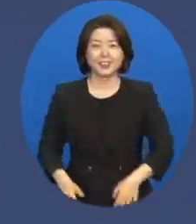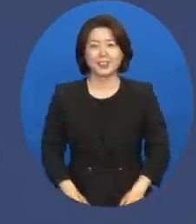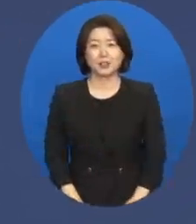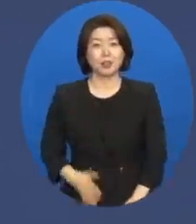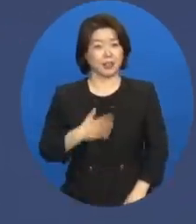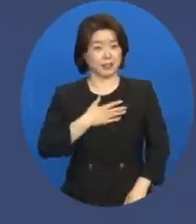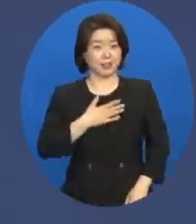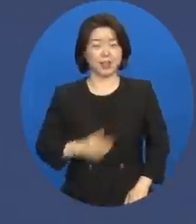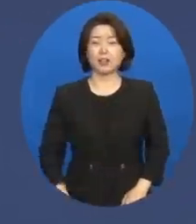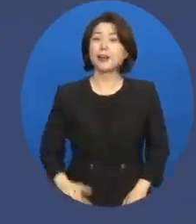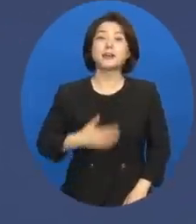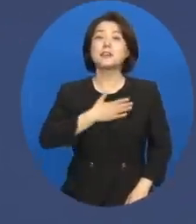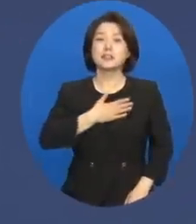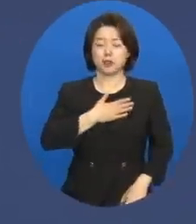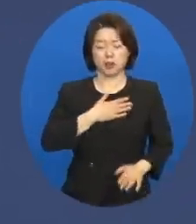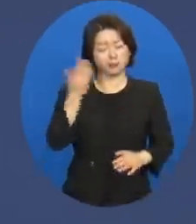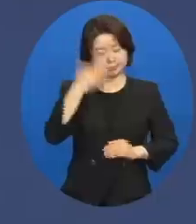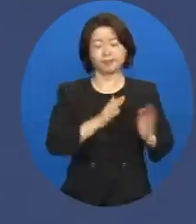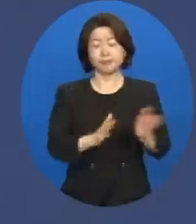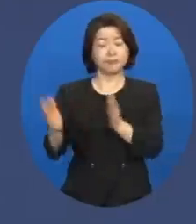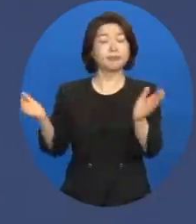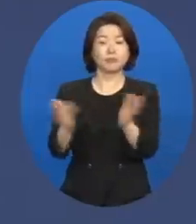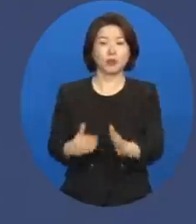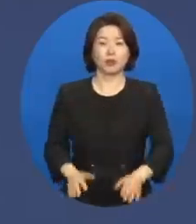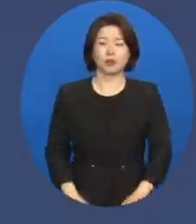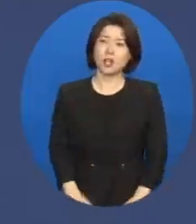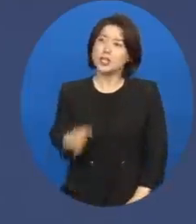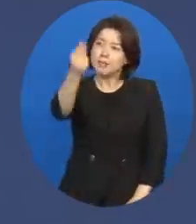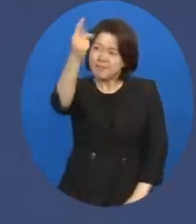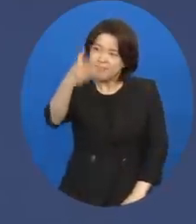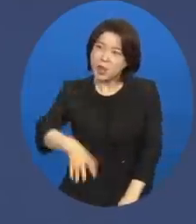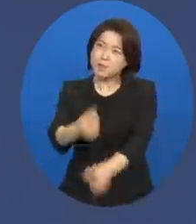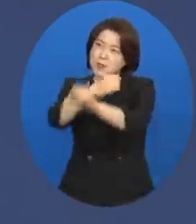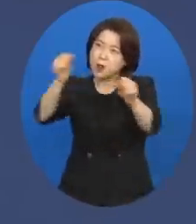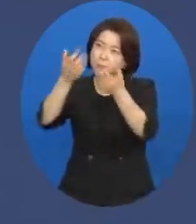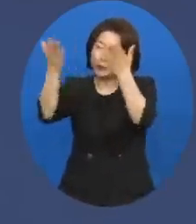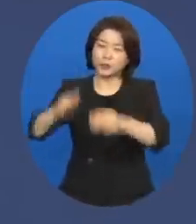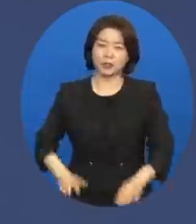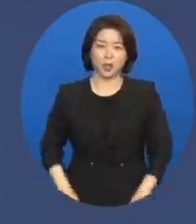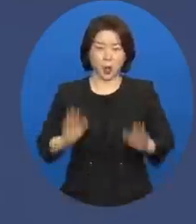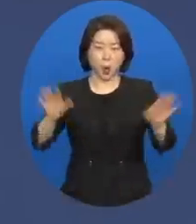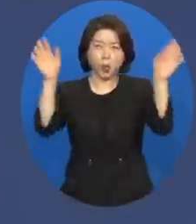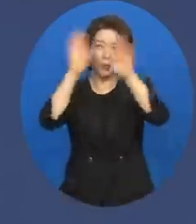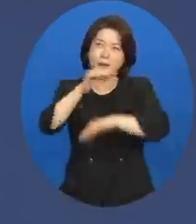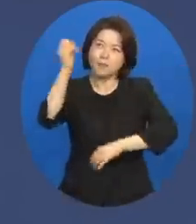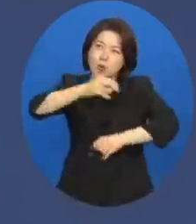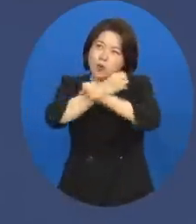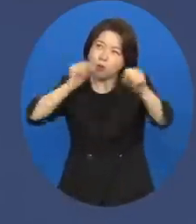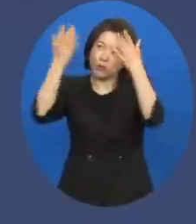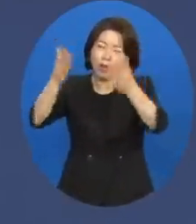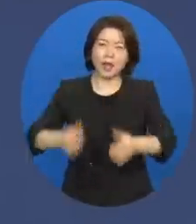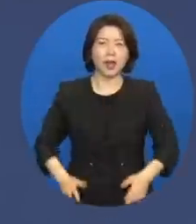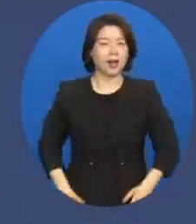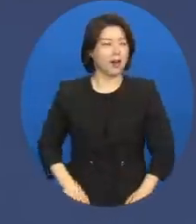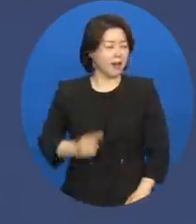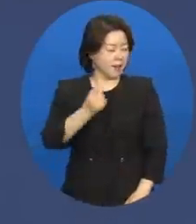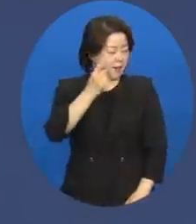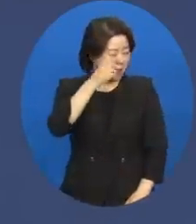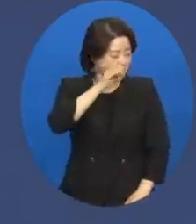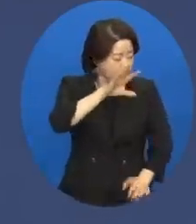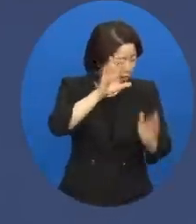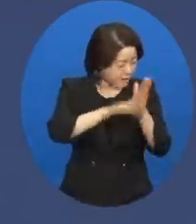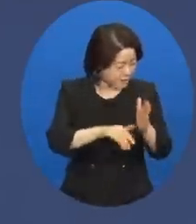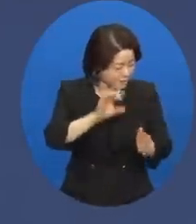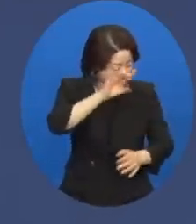제가 뭐 감정 저도 정리했어요. 몇 번 용서를 하고 지금 또다시 오늘 밤에도 용서를 해야 돼. 생각 말할 때마다 화가 나요.